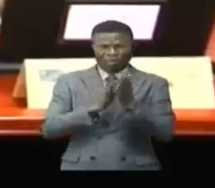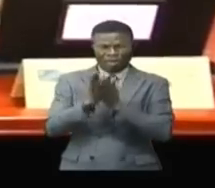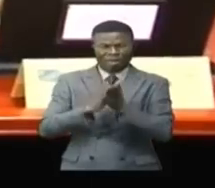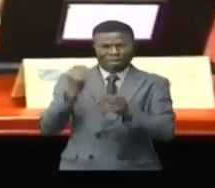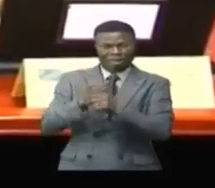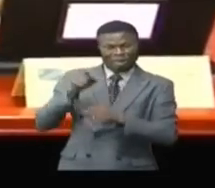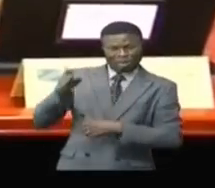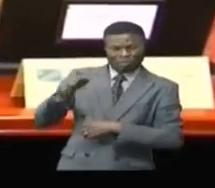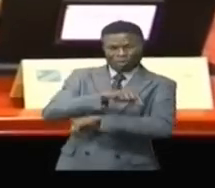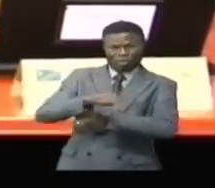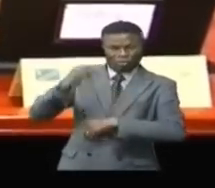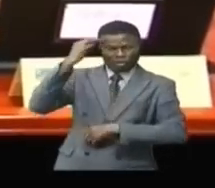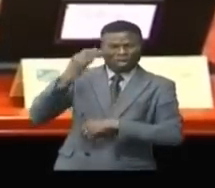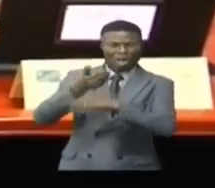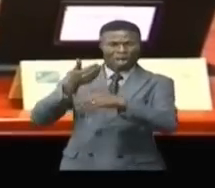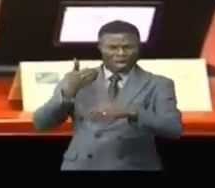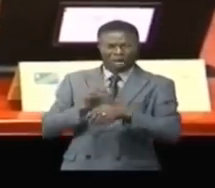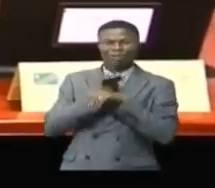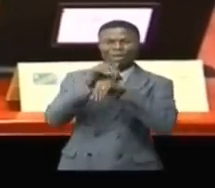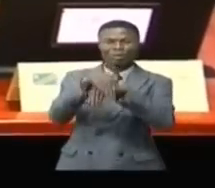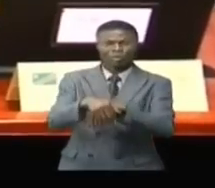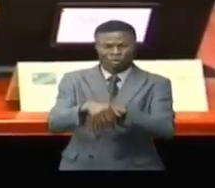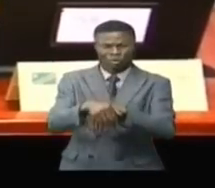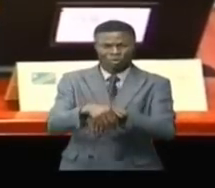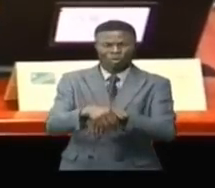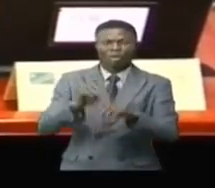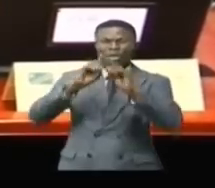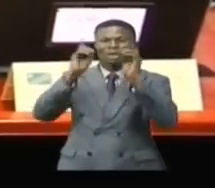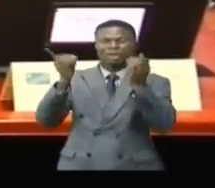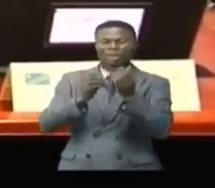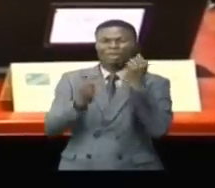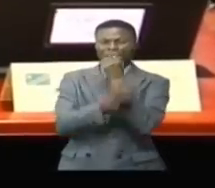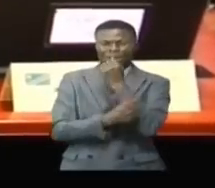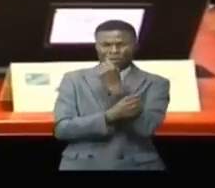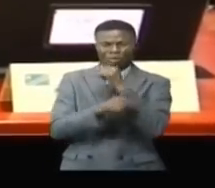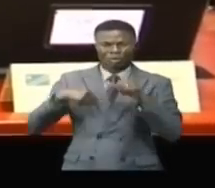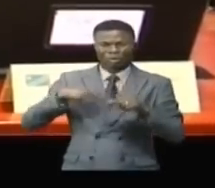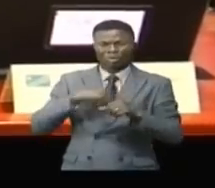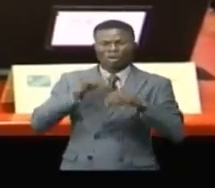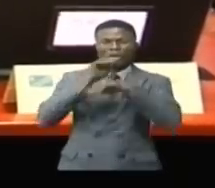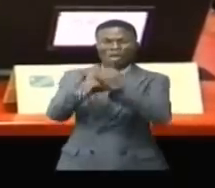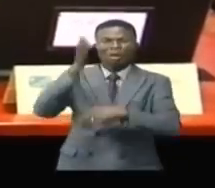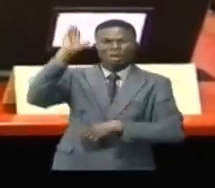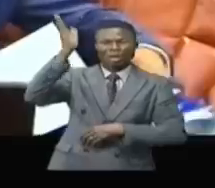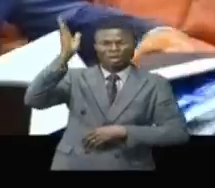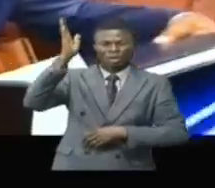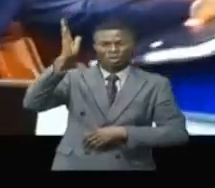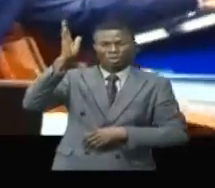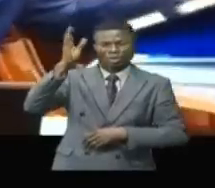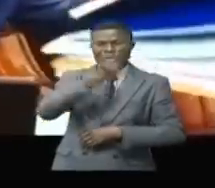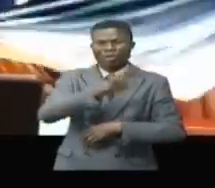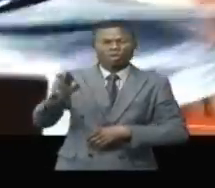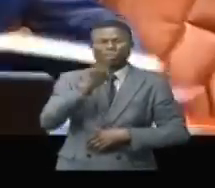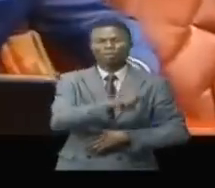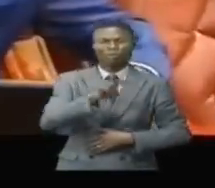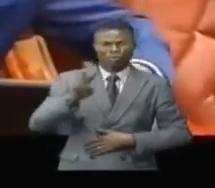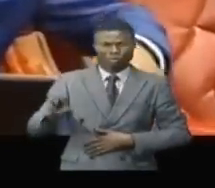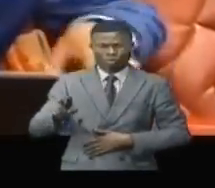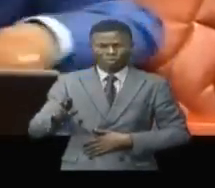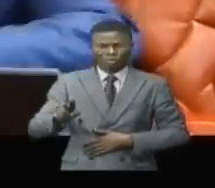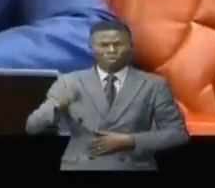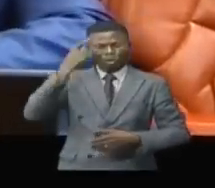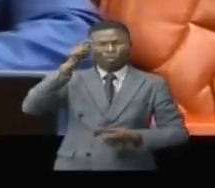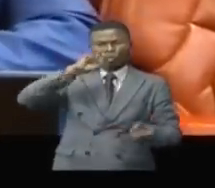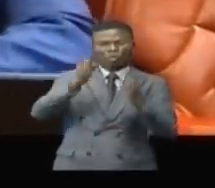secteur, préalable à la participation des délégués de notre pays à la conférence de Sharm el-Sheikh de 2022 sur le